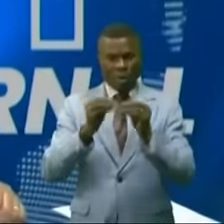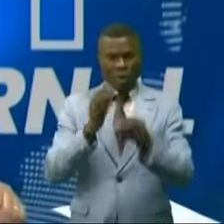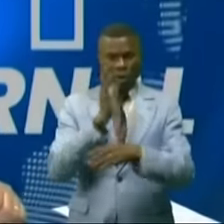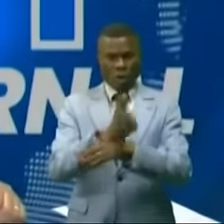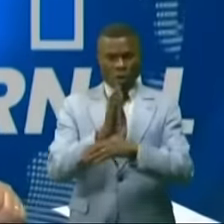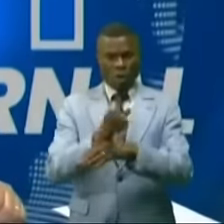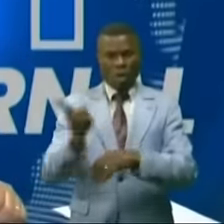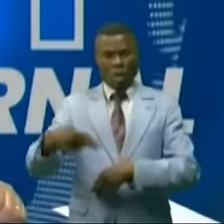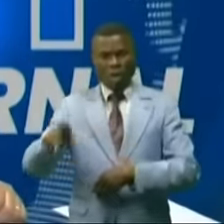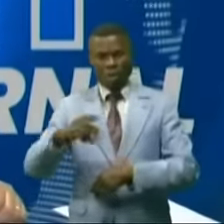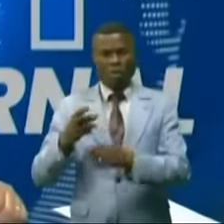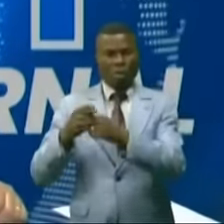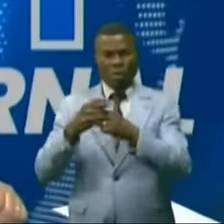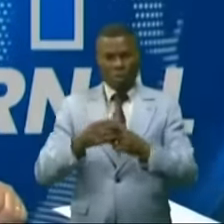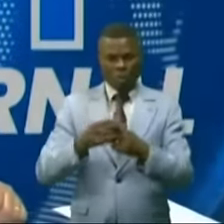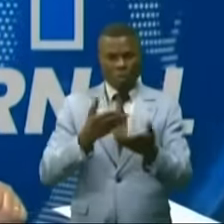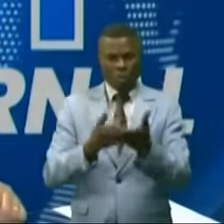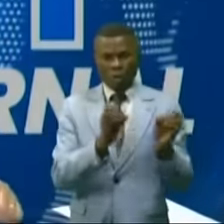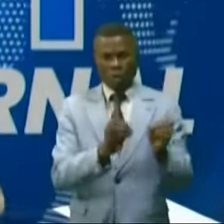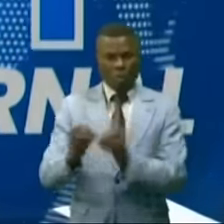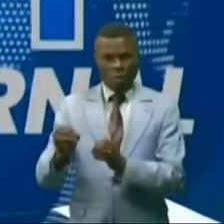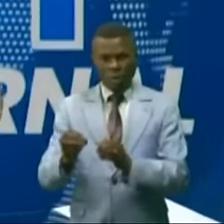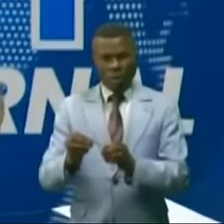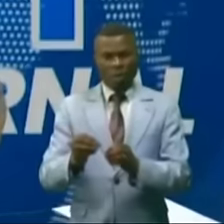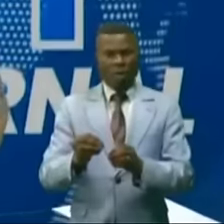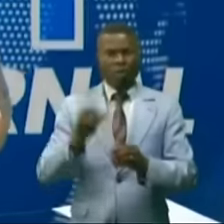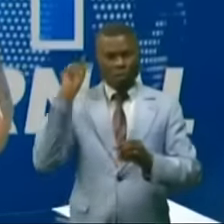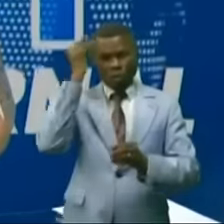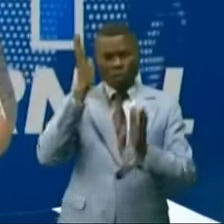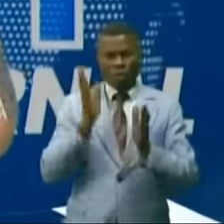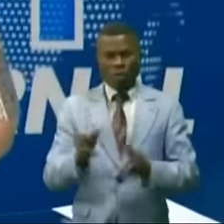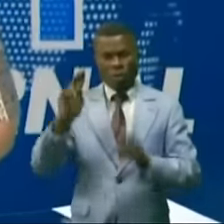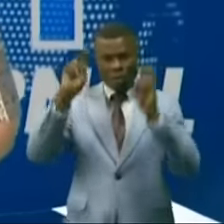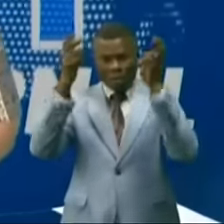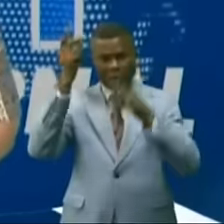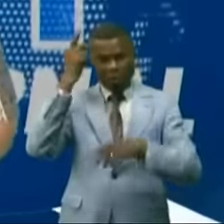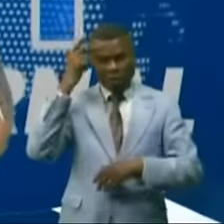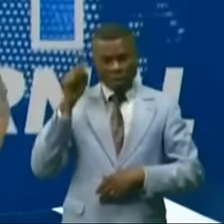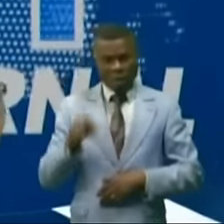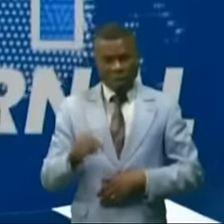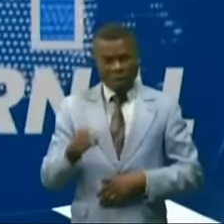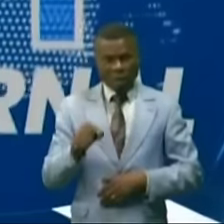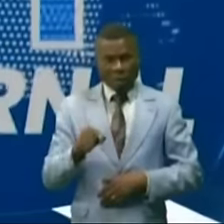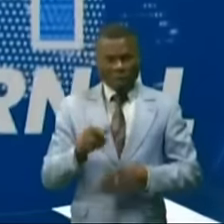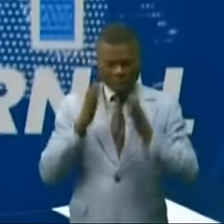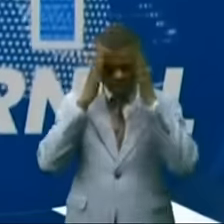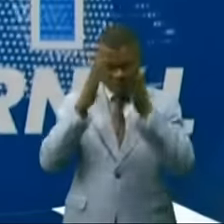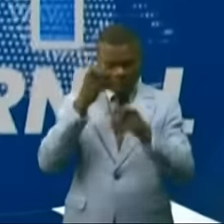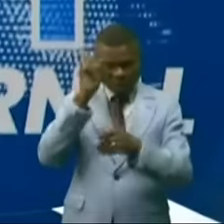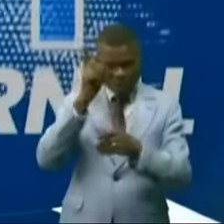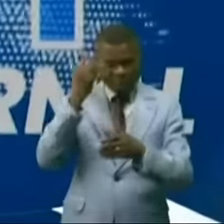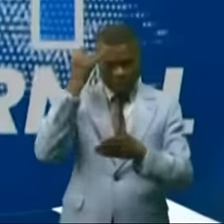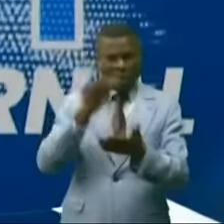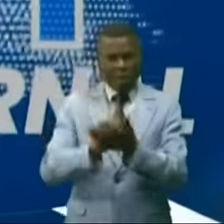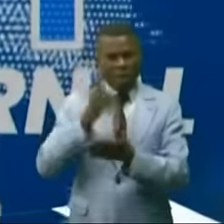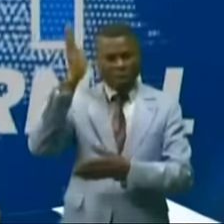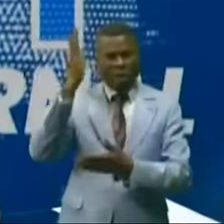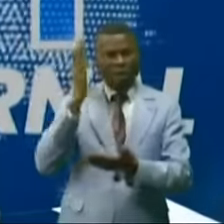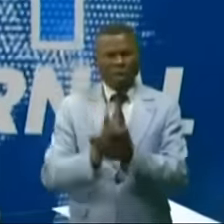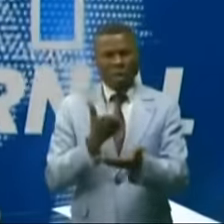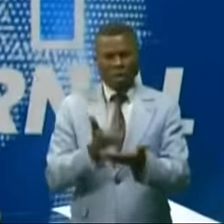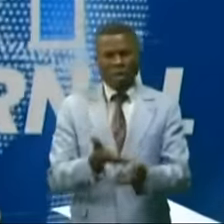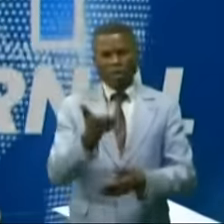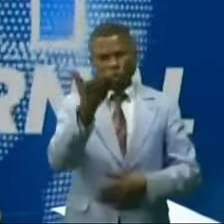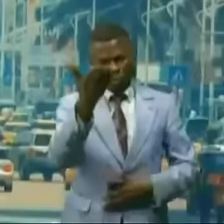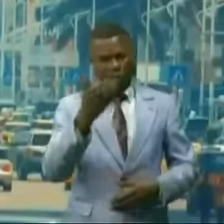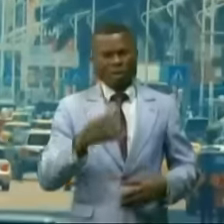Conseil provincial de sécurité, présidée par le gouverneur de la ville-province Kinshasa, s'est penchée sur cette question, nous dit Edith Tchala.